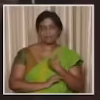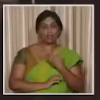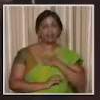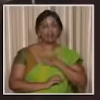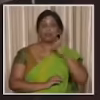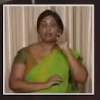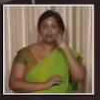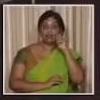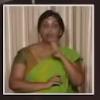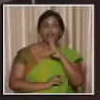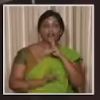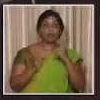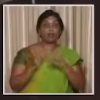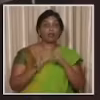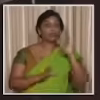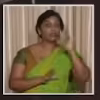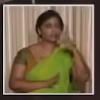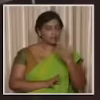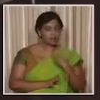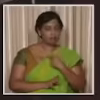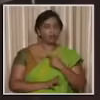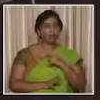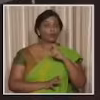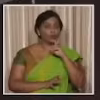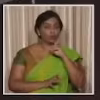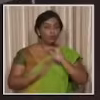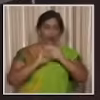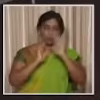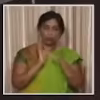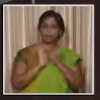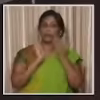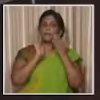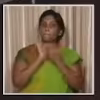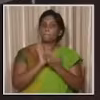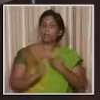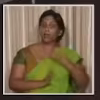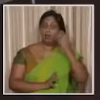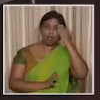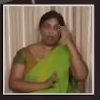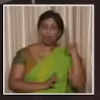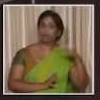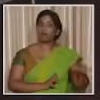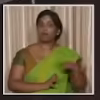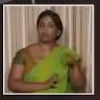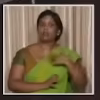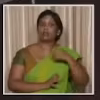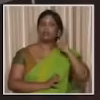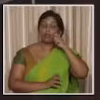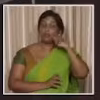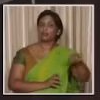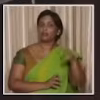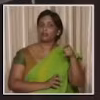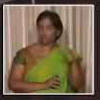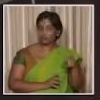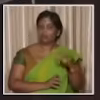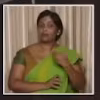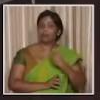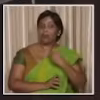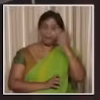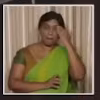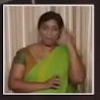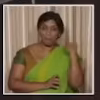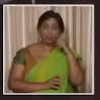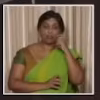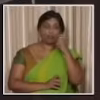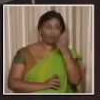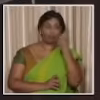මගේ තාත්තට රත්නපුරේ අක්කර 100ක් තියෙනවා. අධිකරණයේ මේ සියල්ල මම පෙන්නුවා. මගේ අම්මට දෙන ඉඩම්, මගේ තාත්තට තියෙන ඉඩම්, මගේ අම්මා